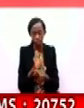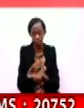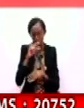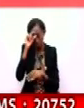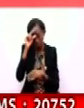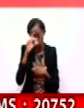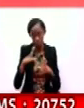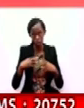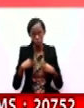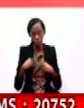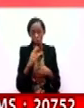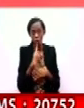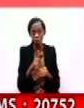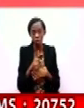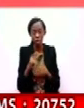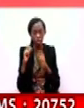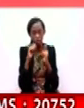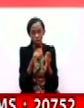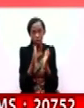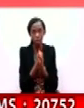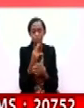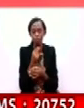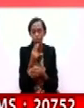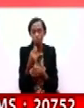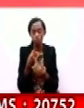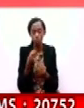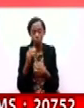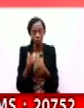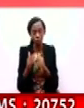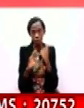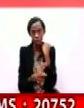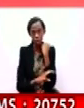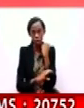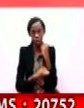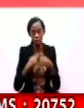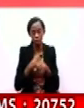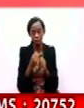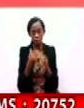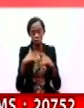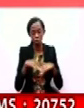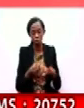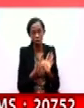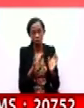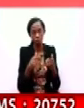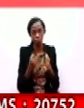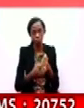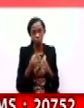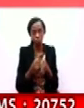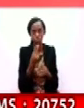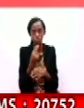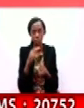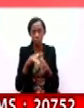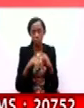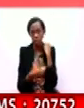kuruhusu kuagizwa kwa sukari na miwa kutoka mataifa jirani kutapelekea kulemazwa kwa kampuni za kusaga miwa hapa